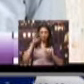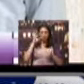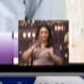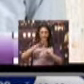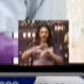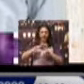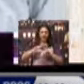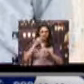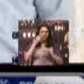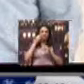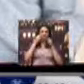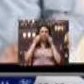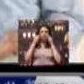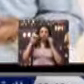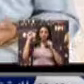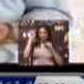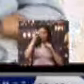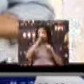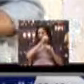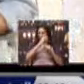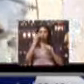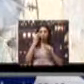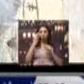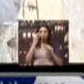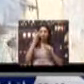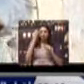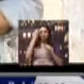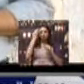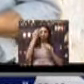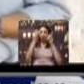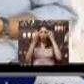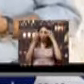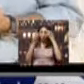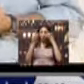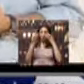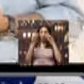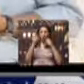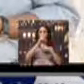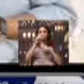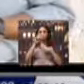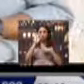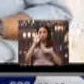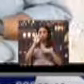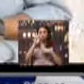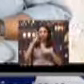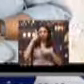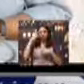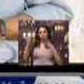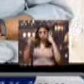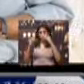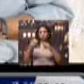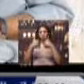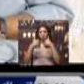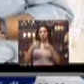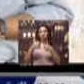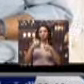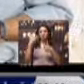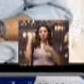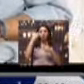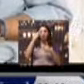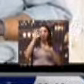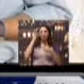لمحمد ثلاث عمليات قبل كده لازاله اورام عن العين والوجه وبعد ثلاث شهور البرنامج بيوصل رحله علاج محمد بعمليه لازاله